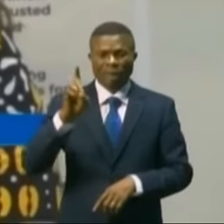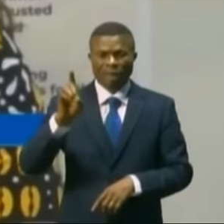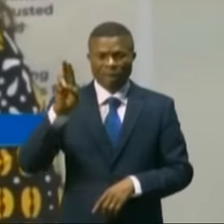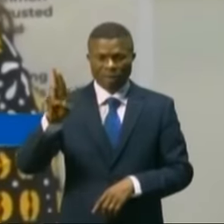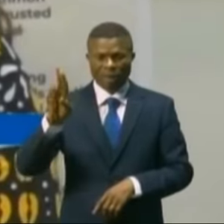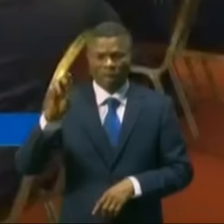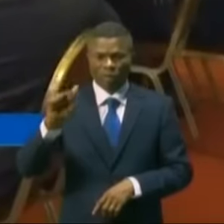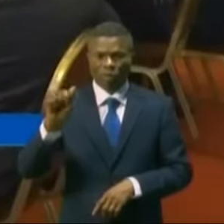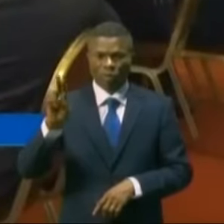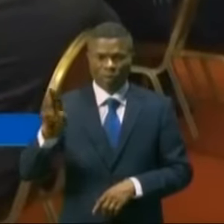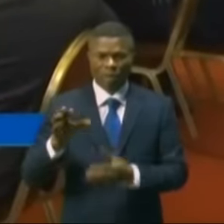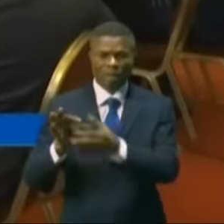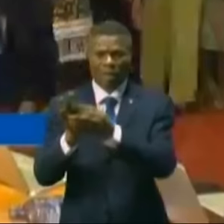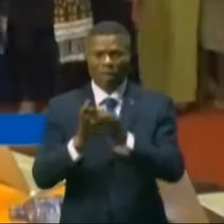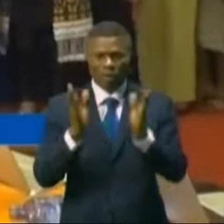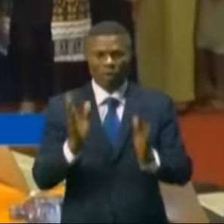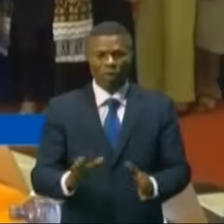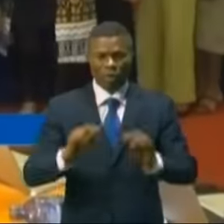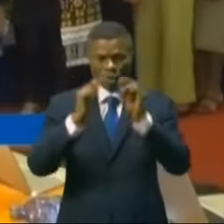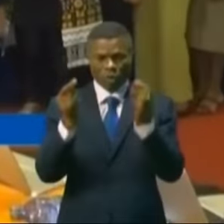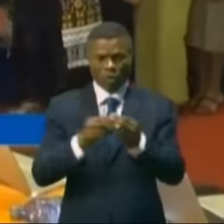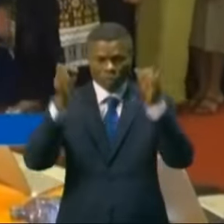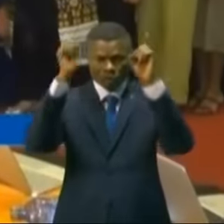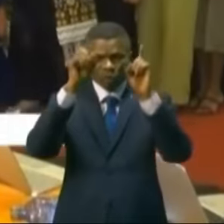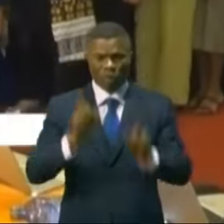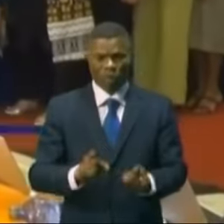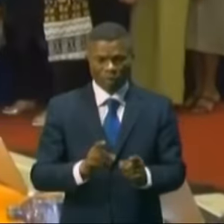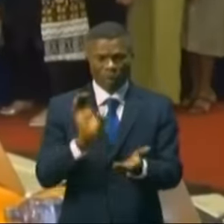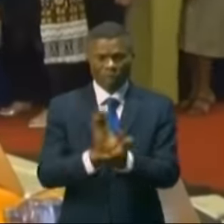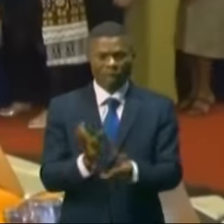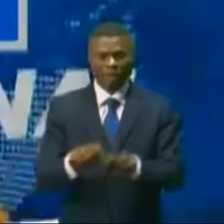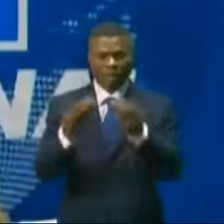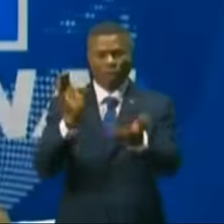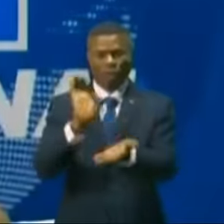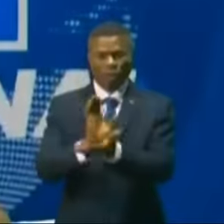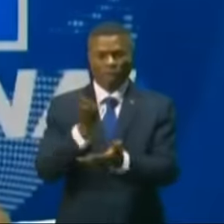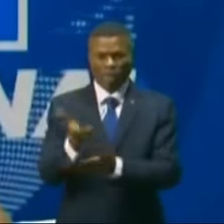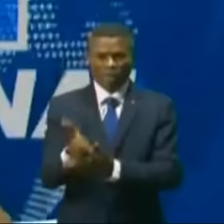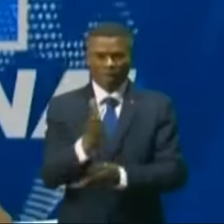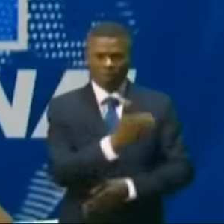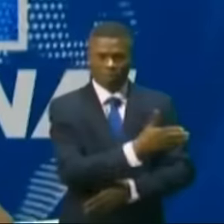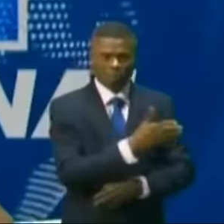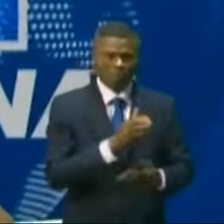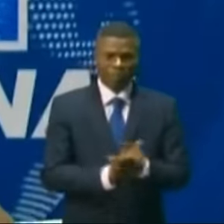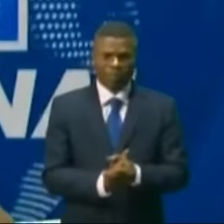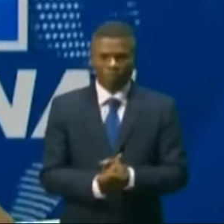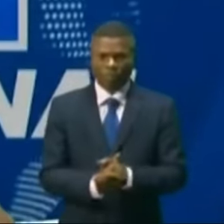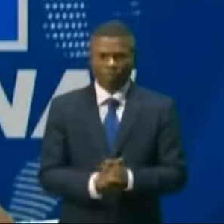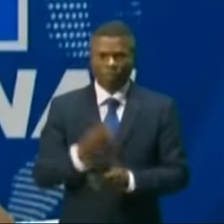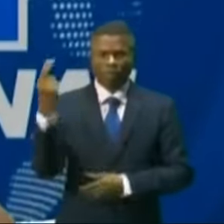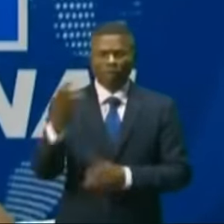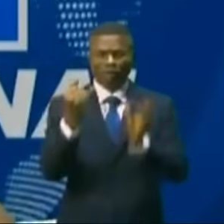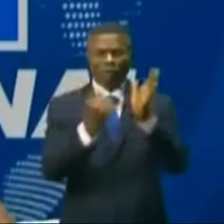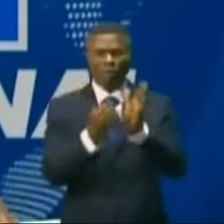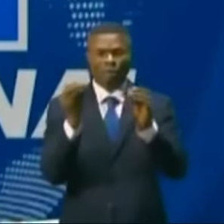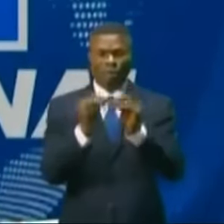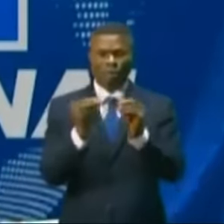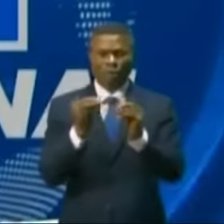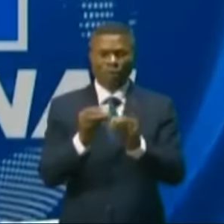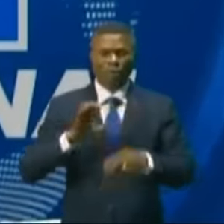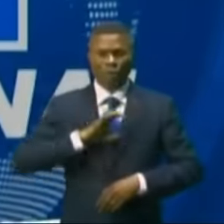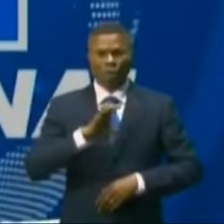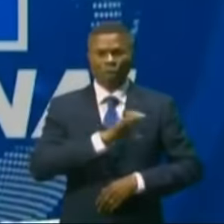Blanco, coordonnatrice du cadre africain des certifications. La 26e réunion du